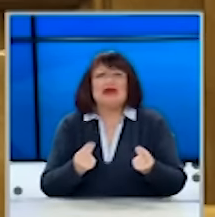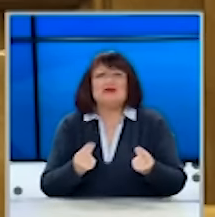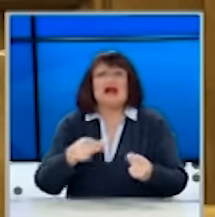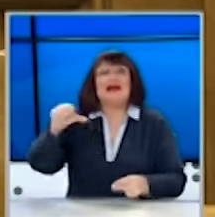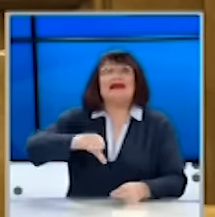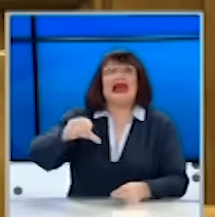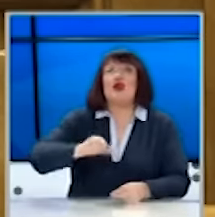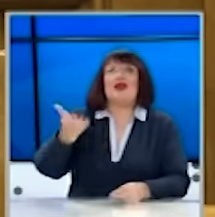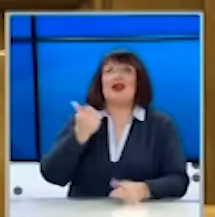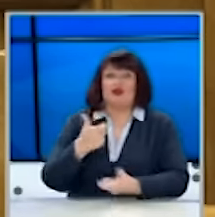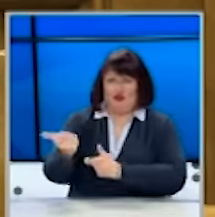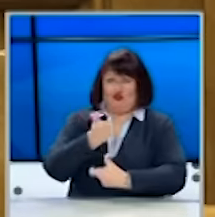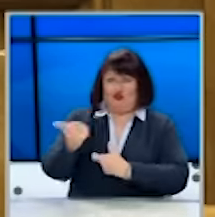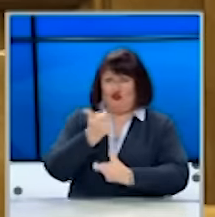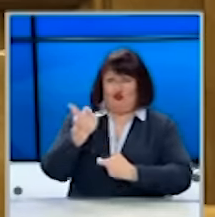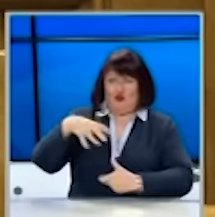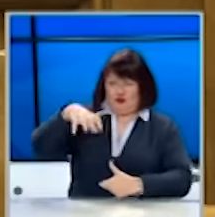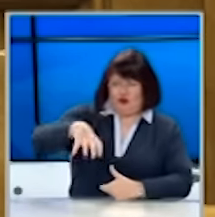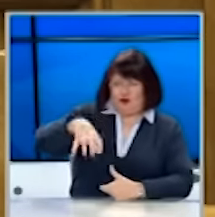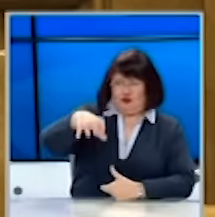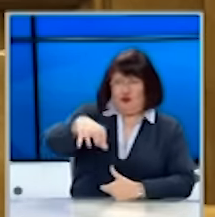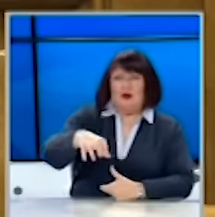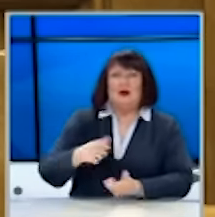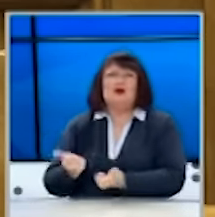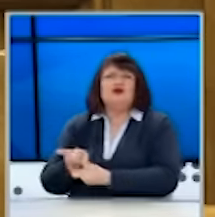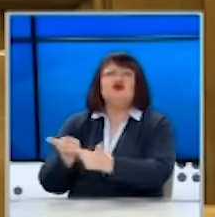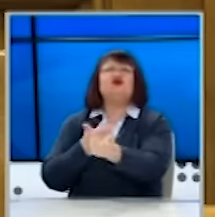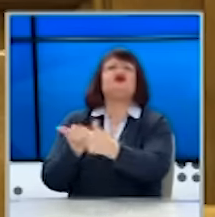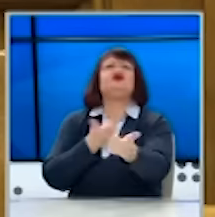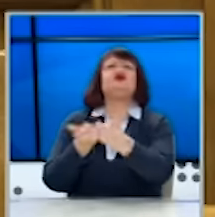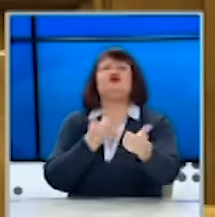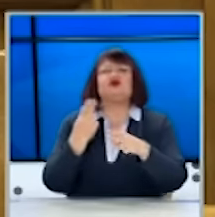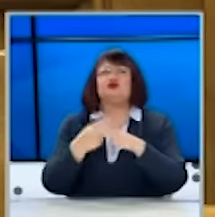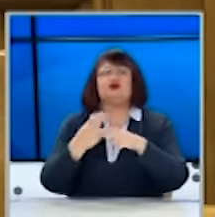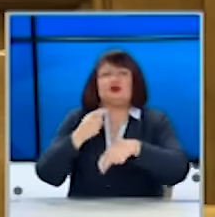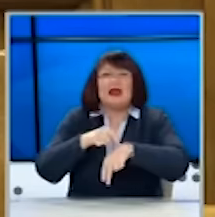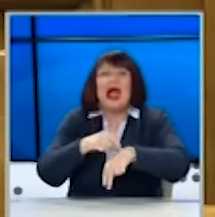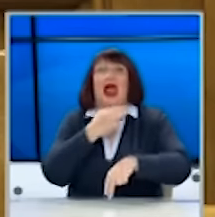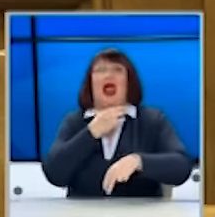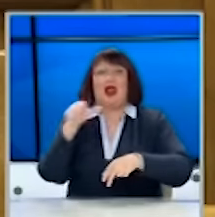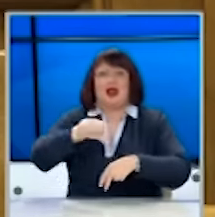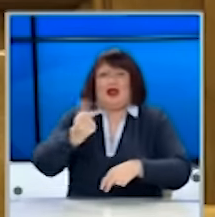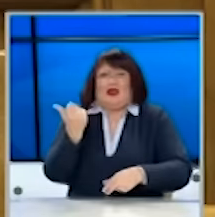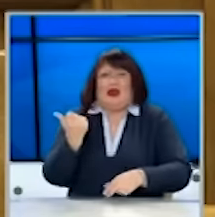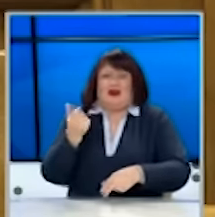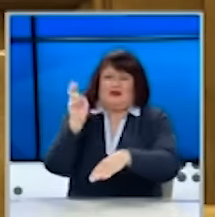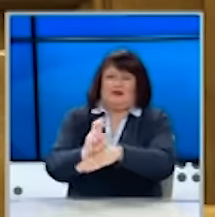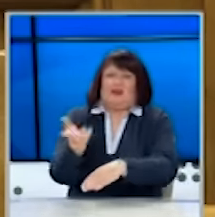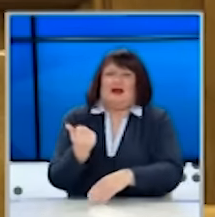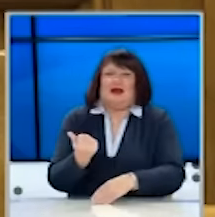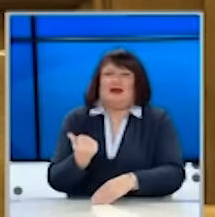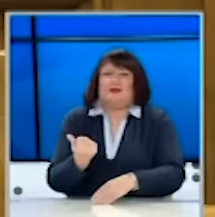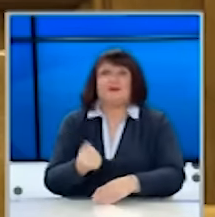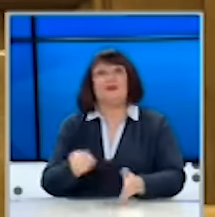νερό οι πυροσβεστικοί κρουνοί την δεδοσμένη, την κρίσιμη στιγμή. Θέλετε και